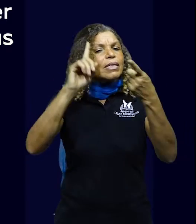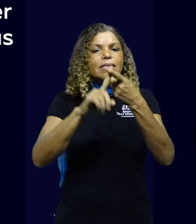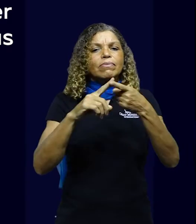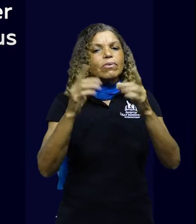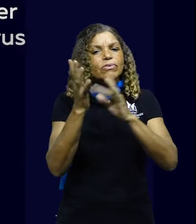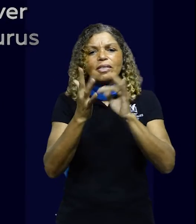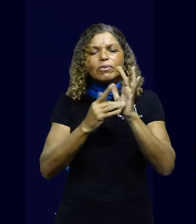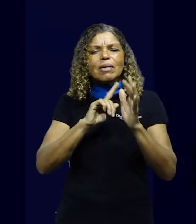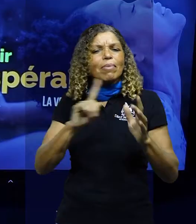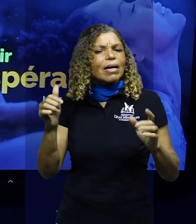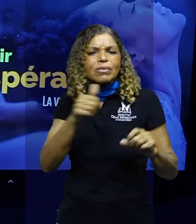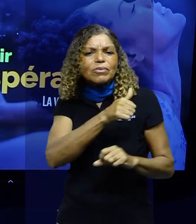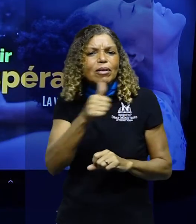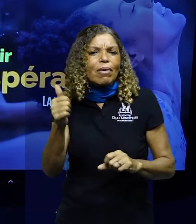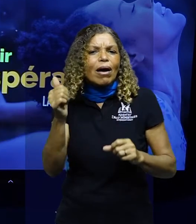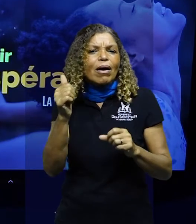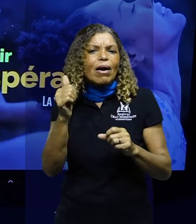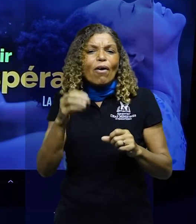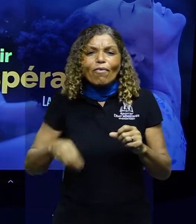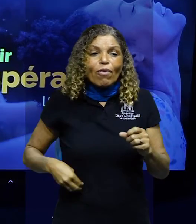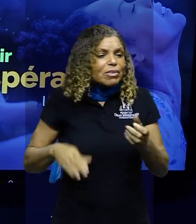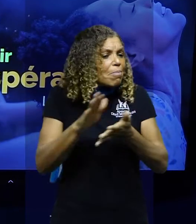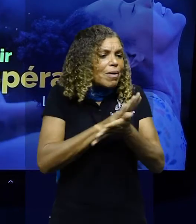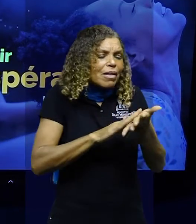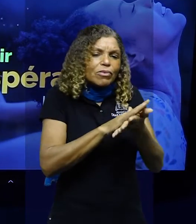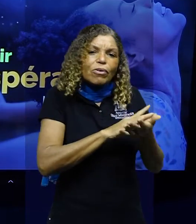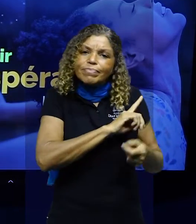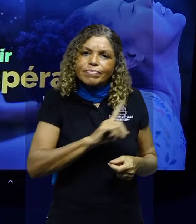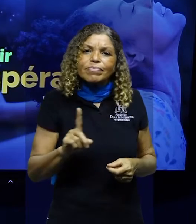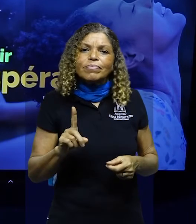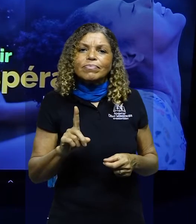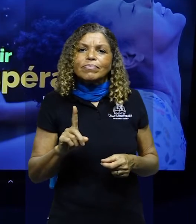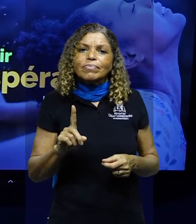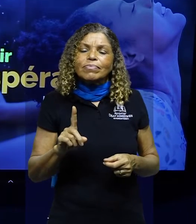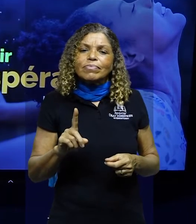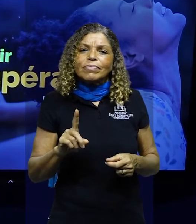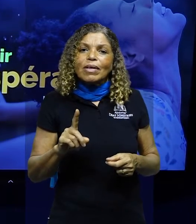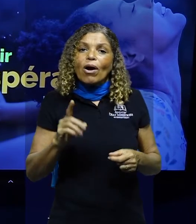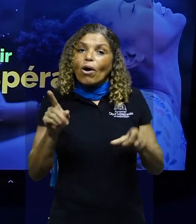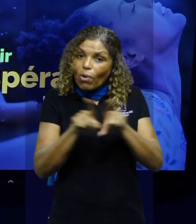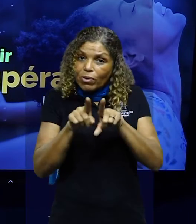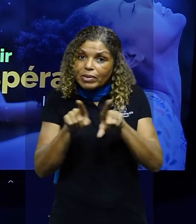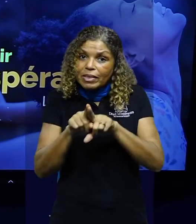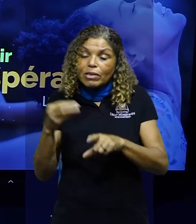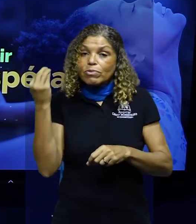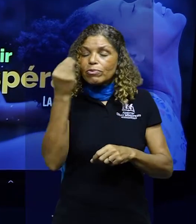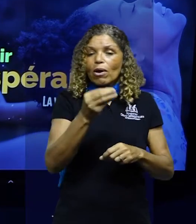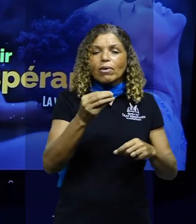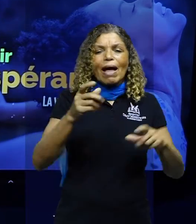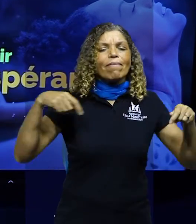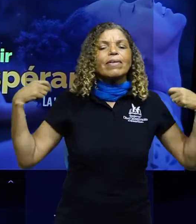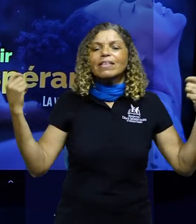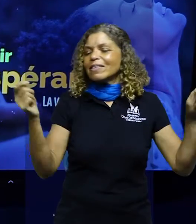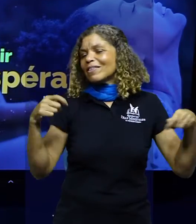pas seulement de pardonner nos péchés, c'est aussi nous donner la victoire sur la tentation, de nous